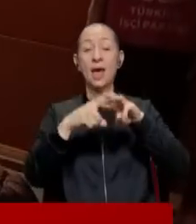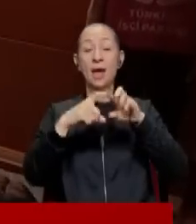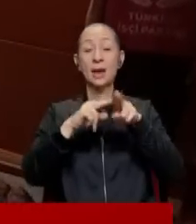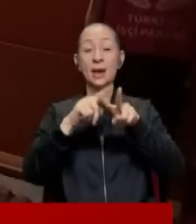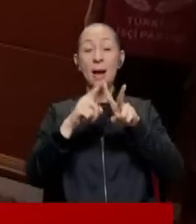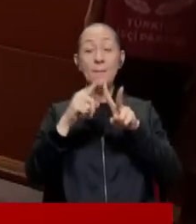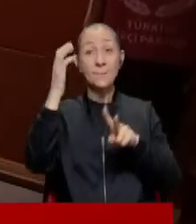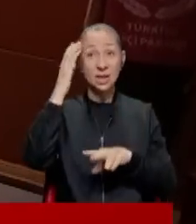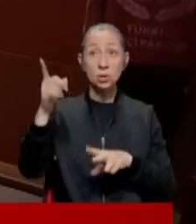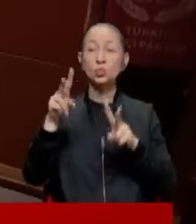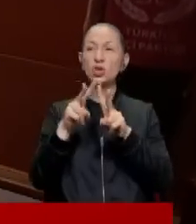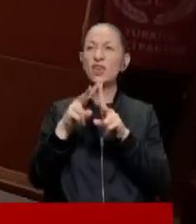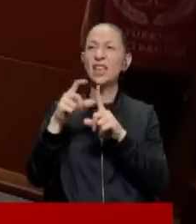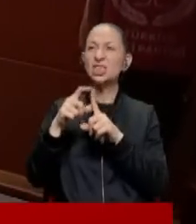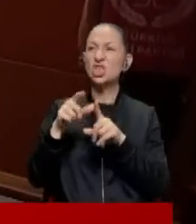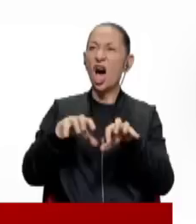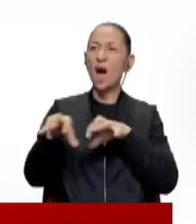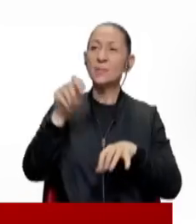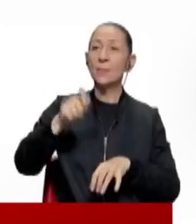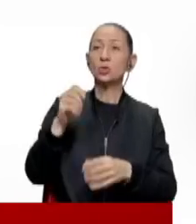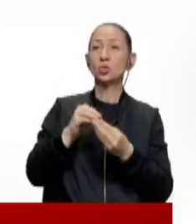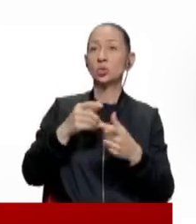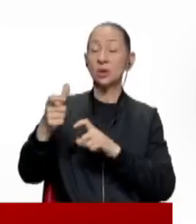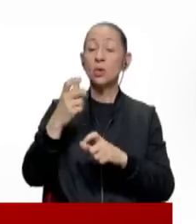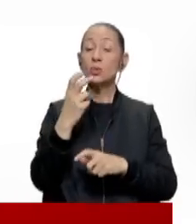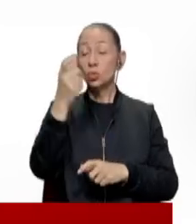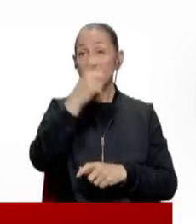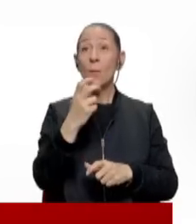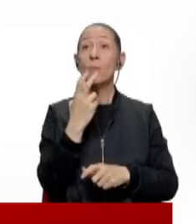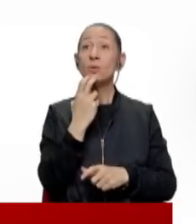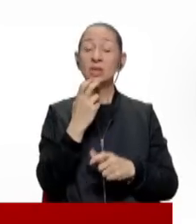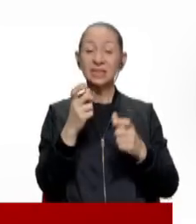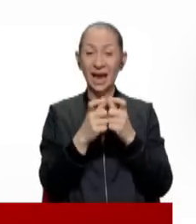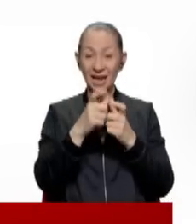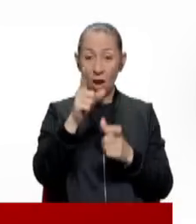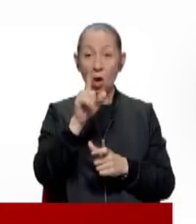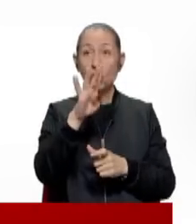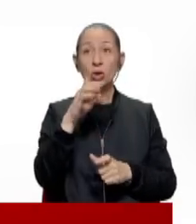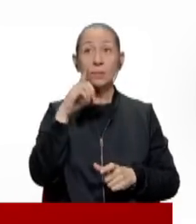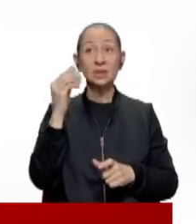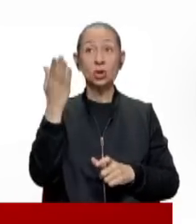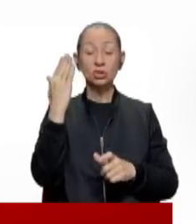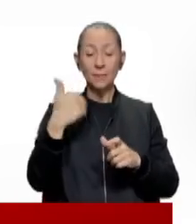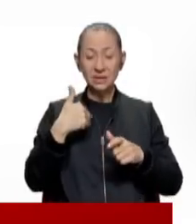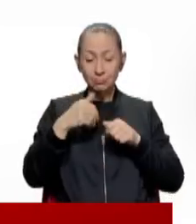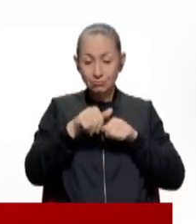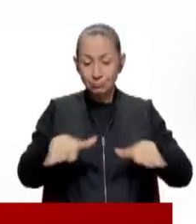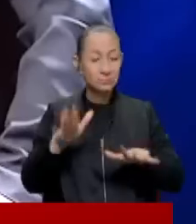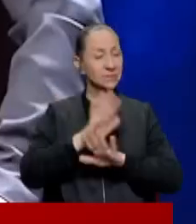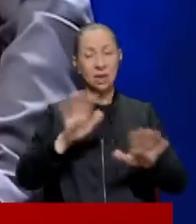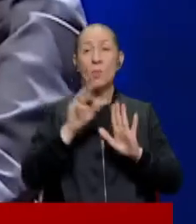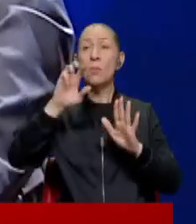baş Mustafa destici ırkçılıkla suçladı Türkiye Bosna Sancak Derneği de 14 Mayıs öncesi kökenlerin değil